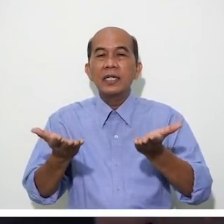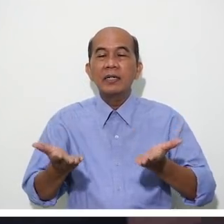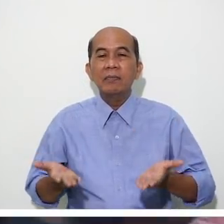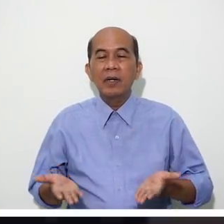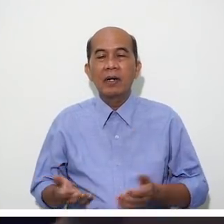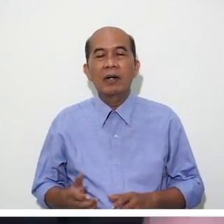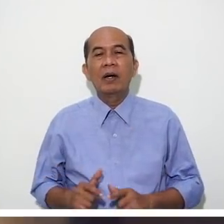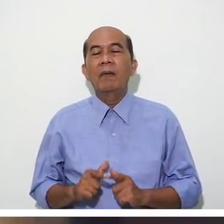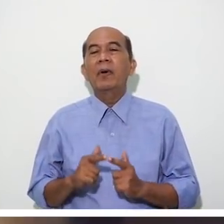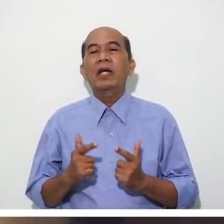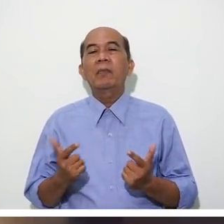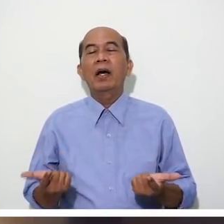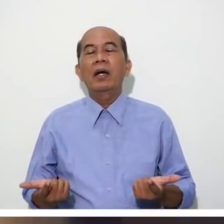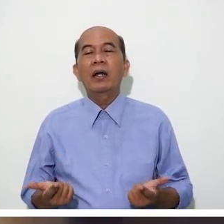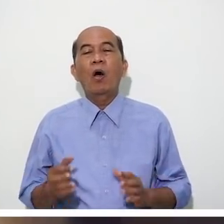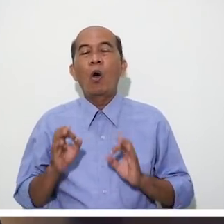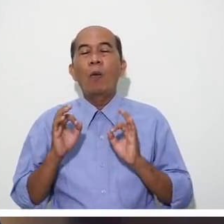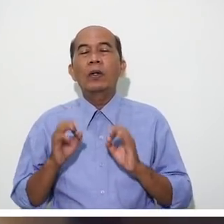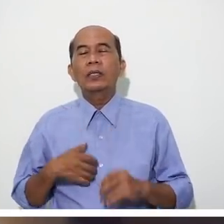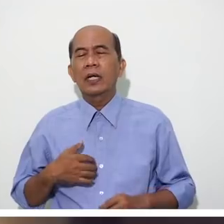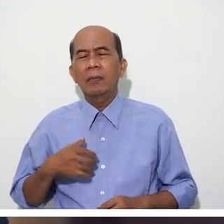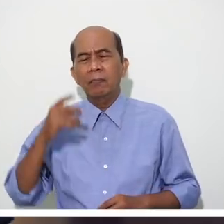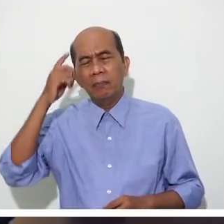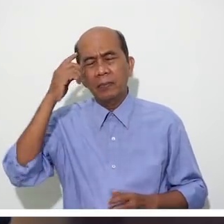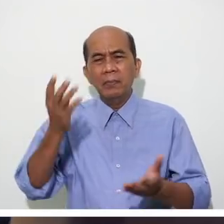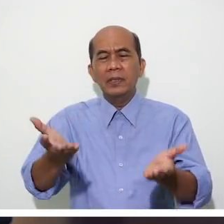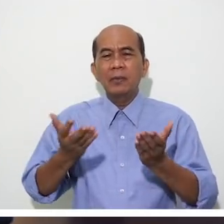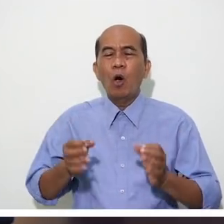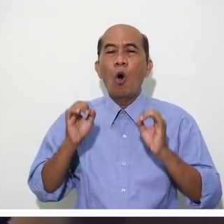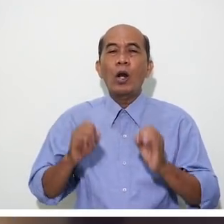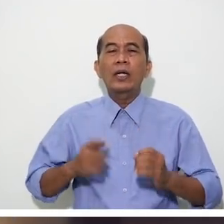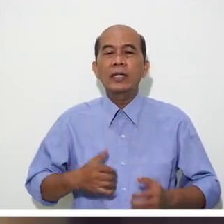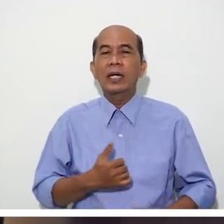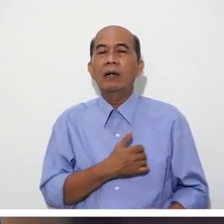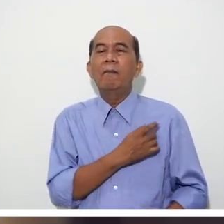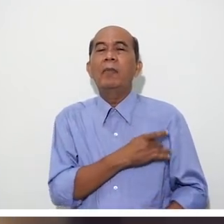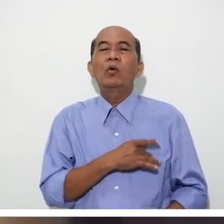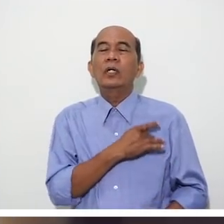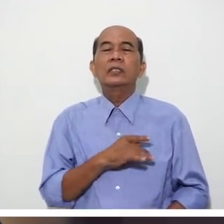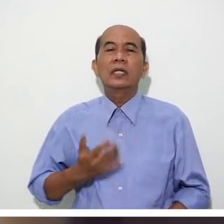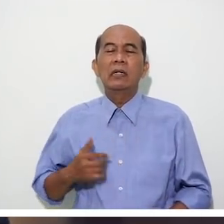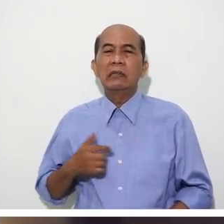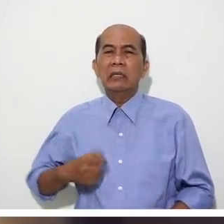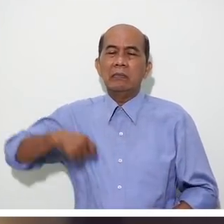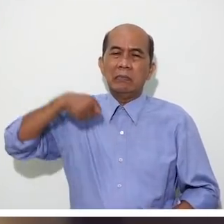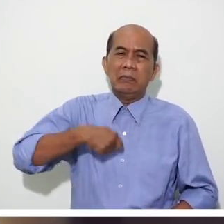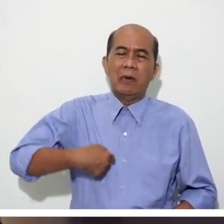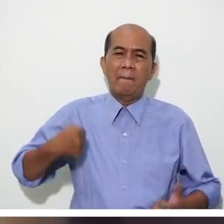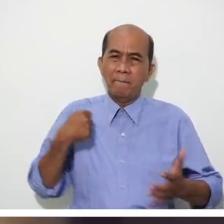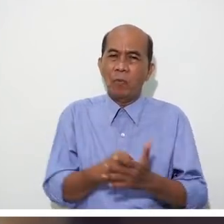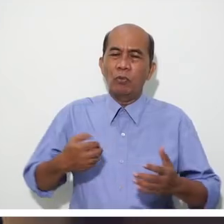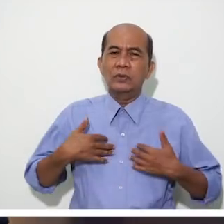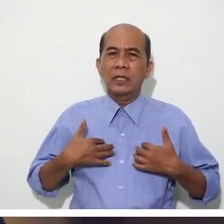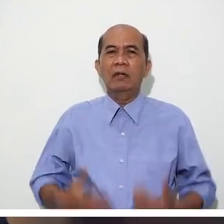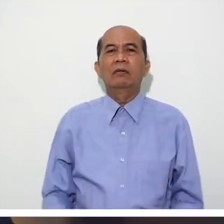saya bisa menerima orang yang melukai saya? Bagaimana saya bisa menerima orang yang mengejek saya, yang membuli saya, yang menekan